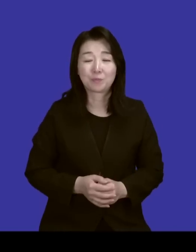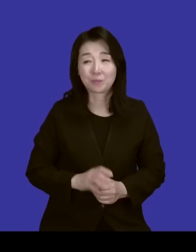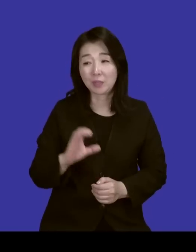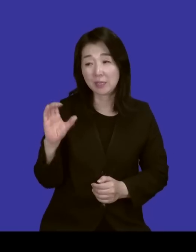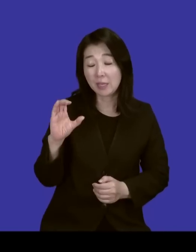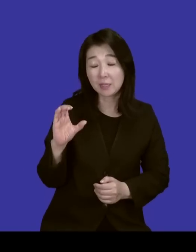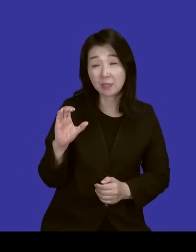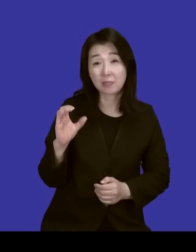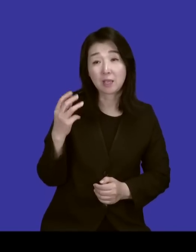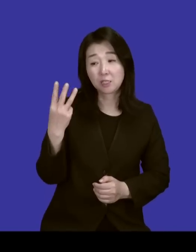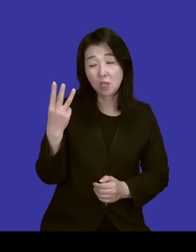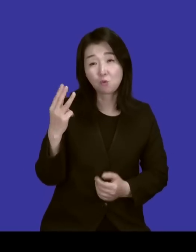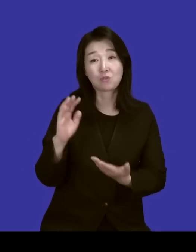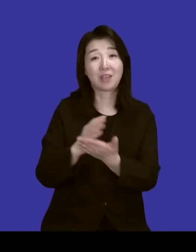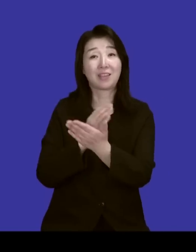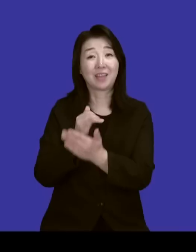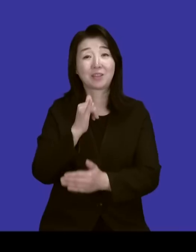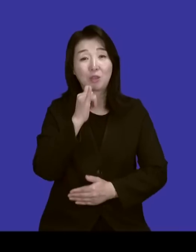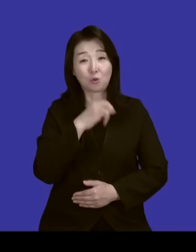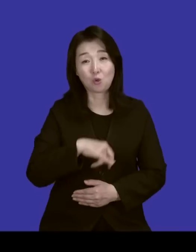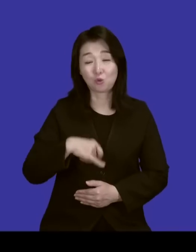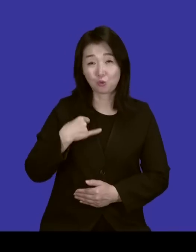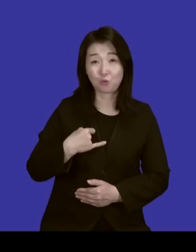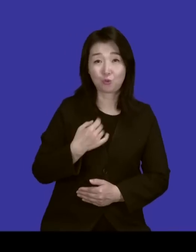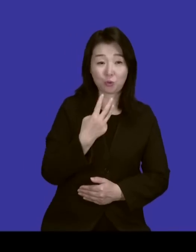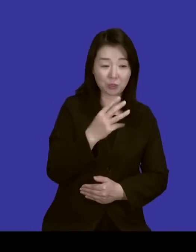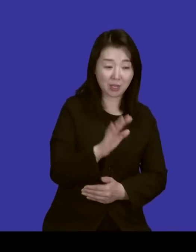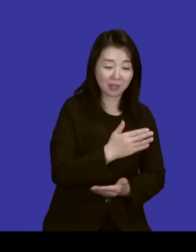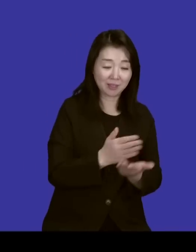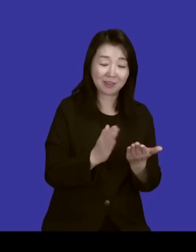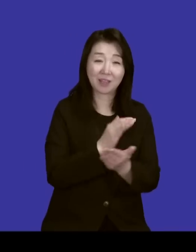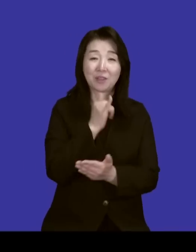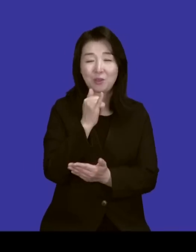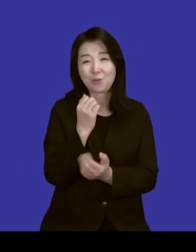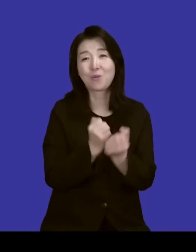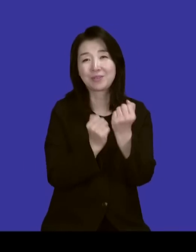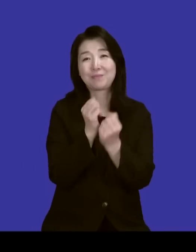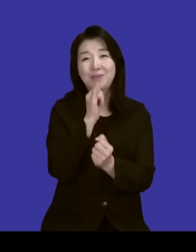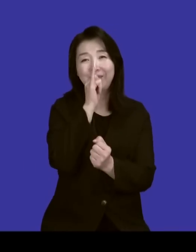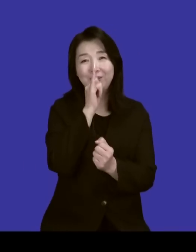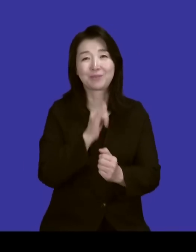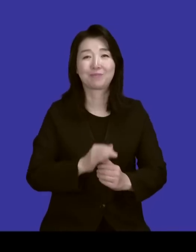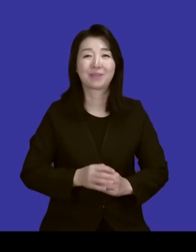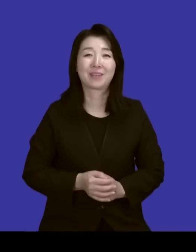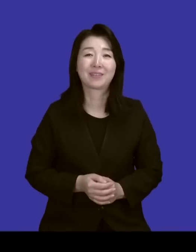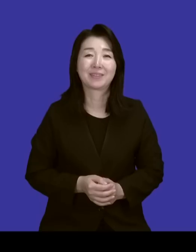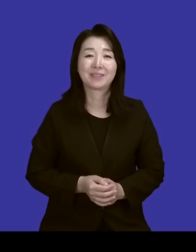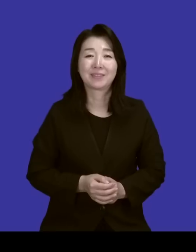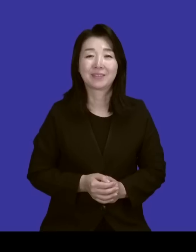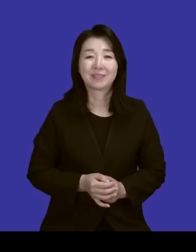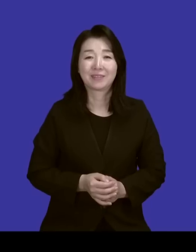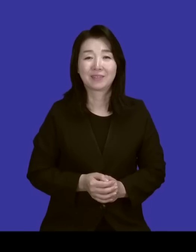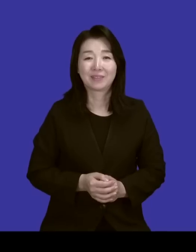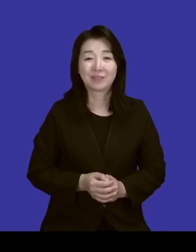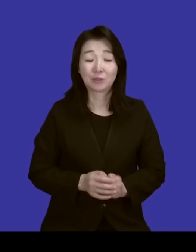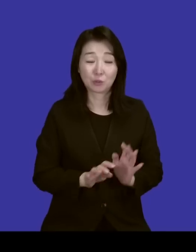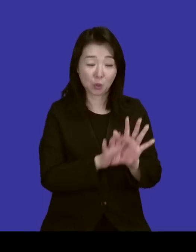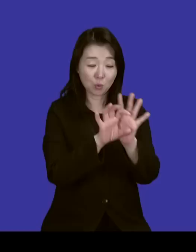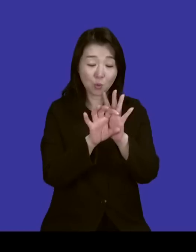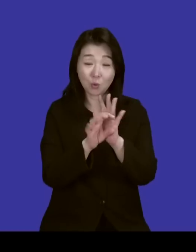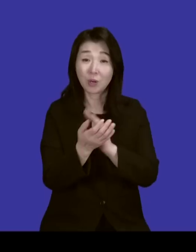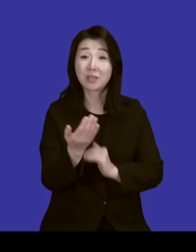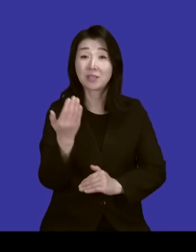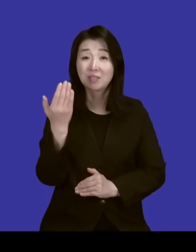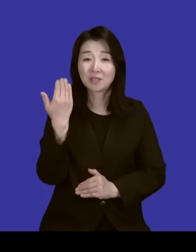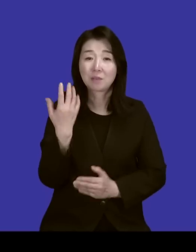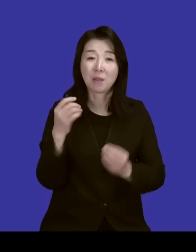카나다에서는 한 3군데 나누어서 예. 중국도 한 3군데로 나누어서 이렇게 집회를 하면서 코로나 이전에 예. 예.